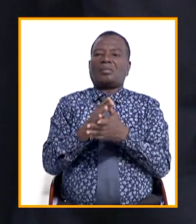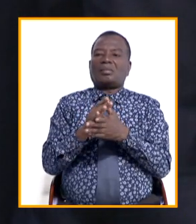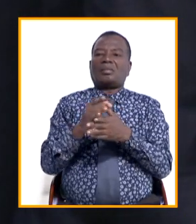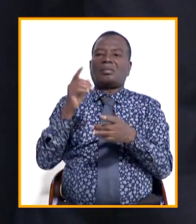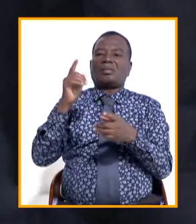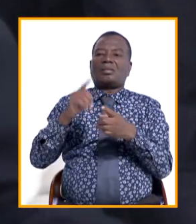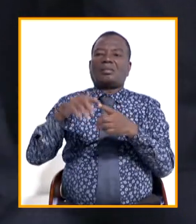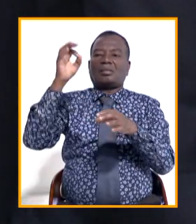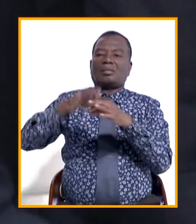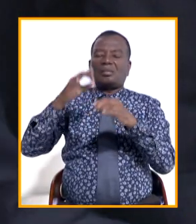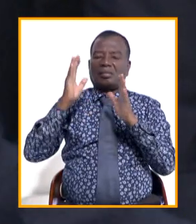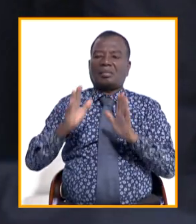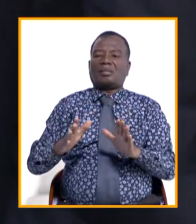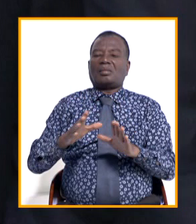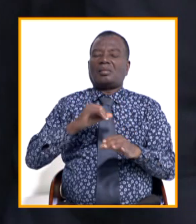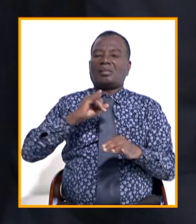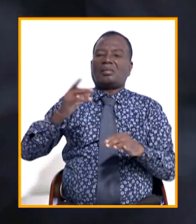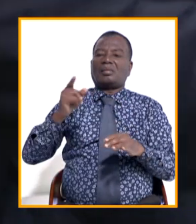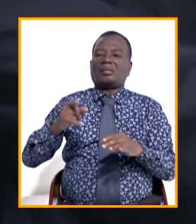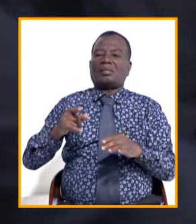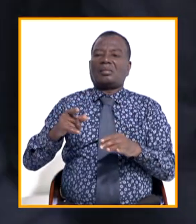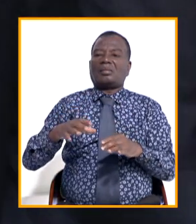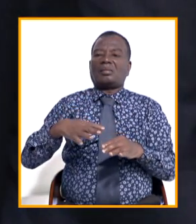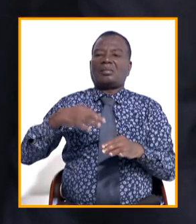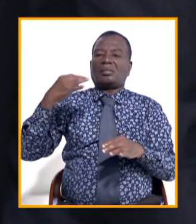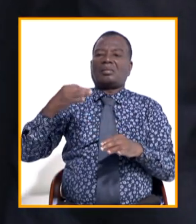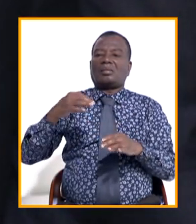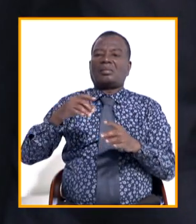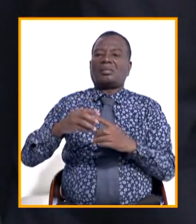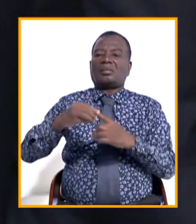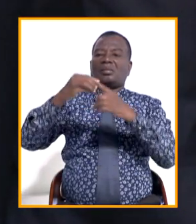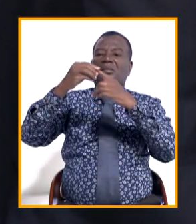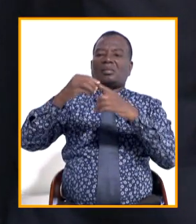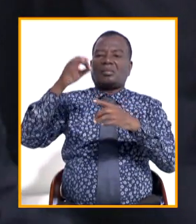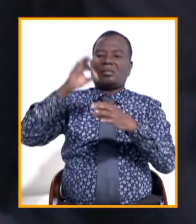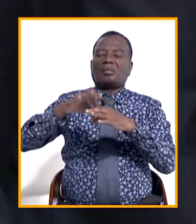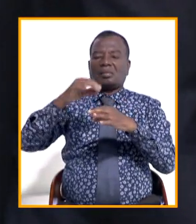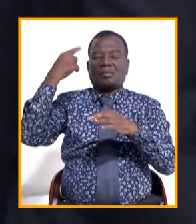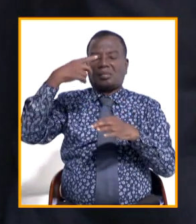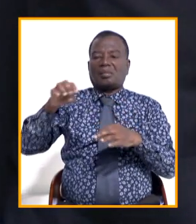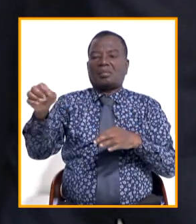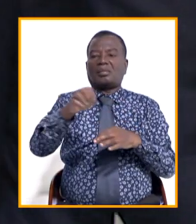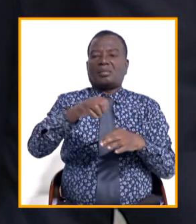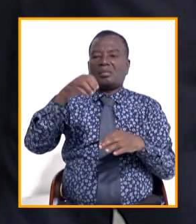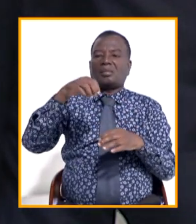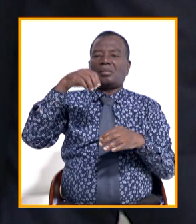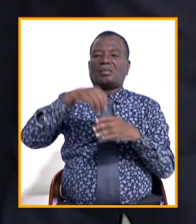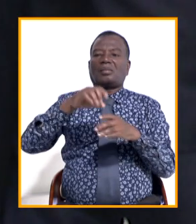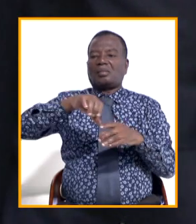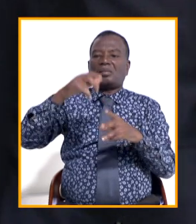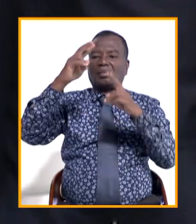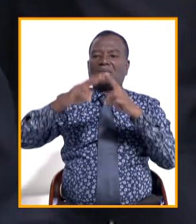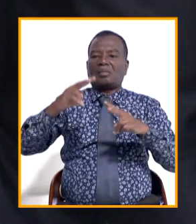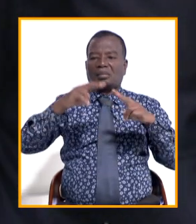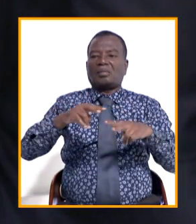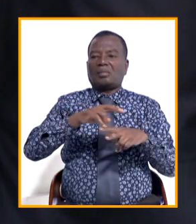votant à l'élection et puis au fait qu'ils ont des candidats spéciaux pour, je sais pas, voter pour eux dans d'autres communes, d'autres villes même. Est-ce